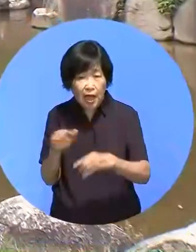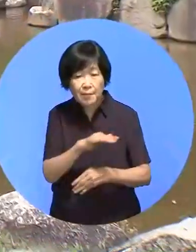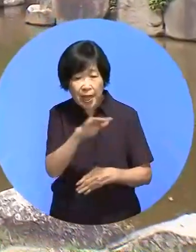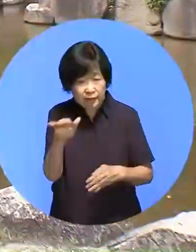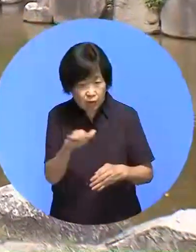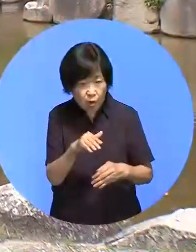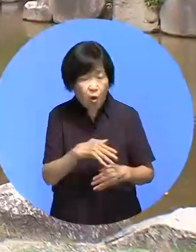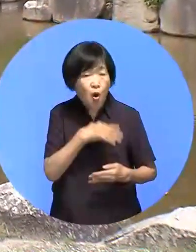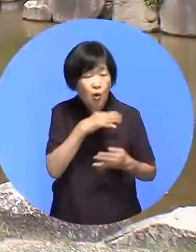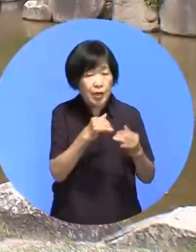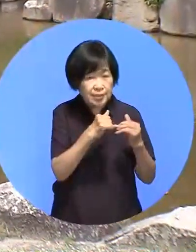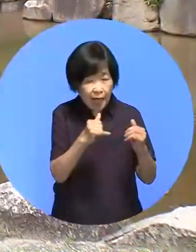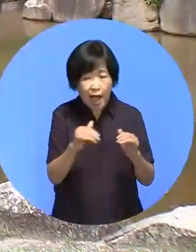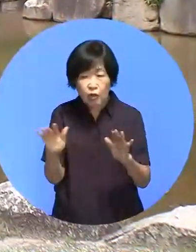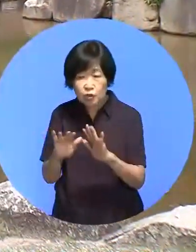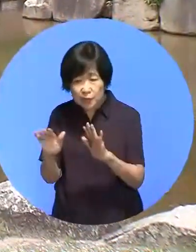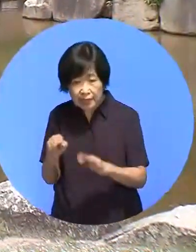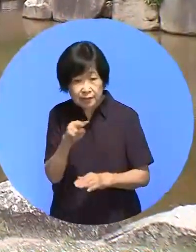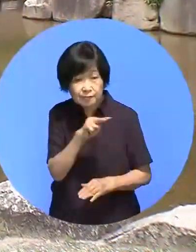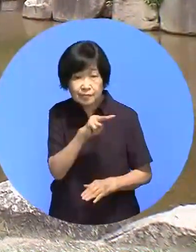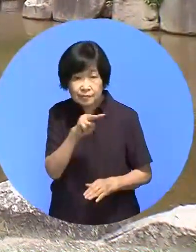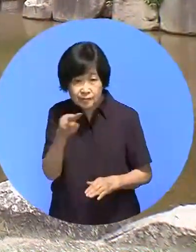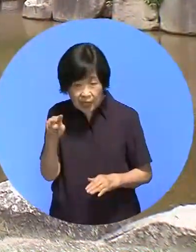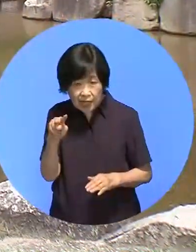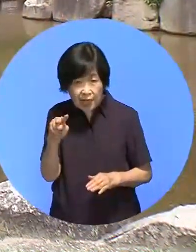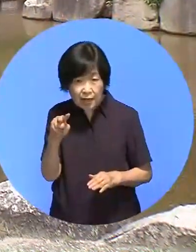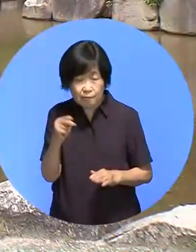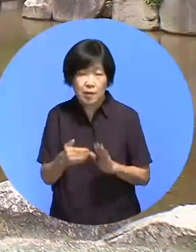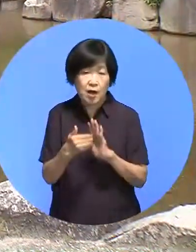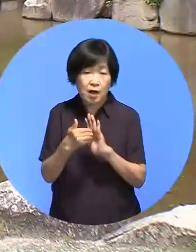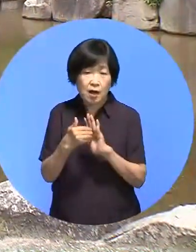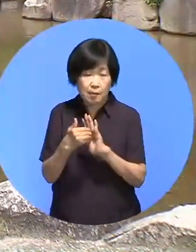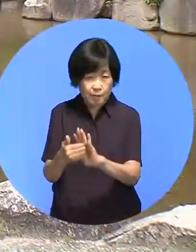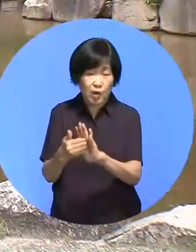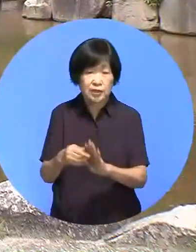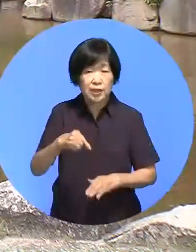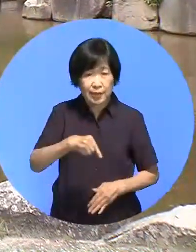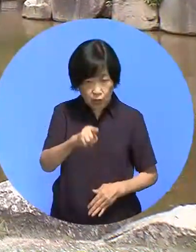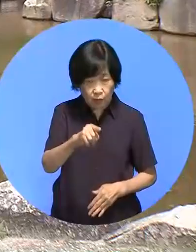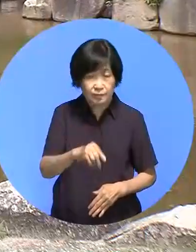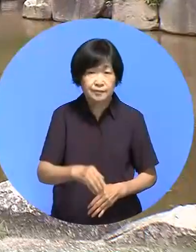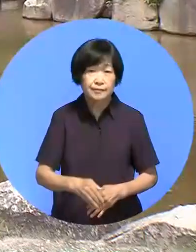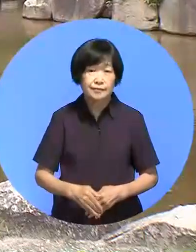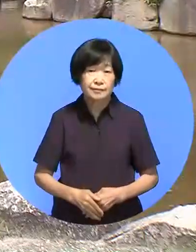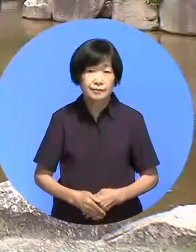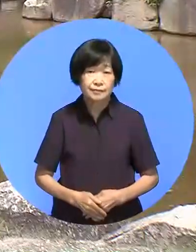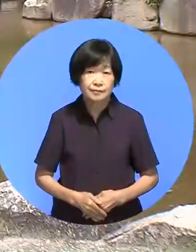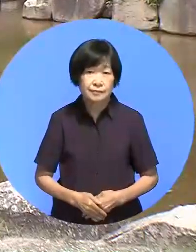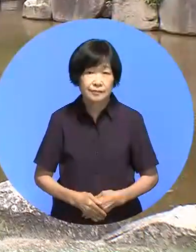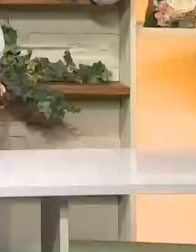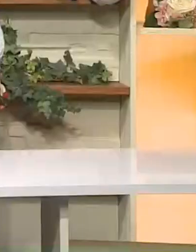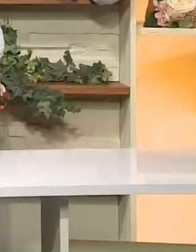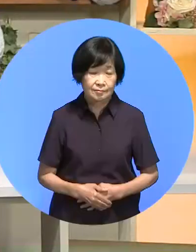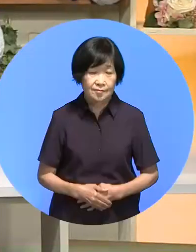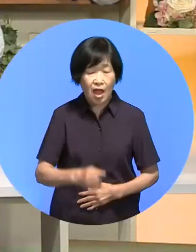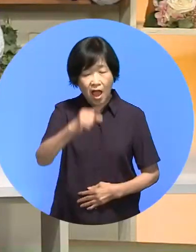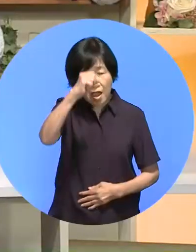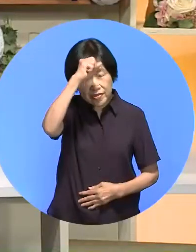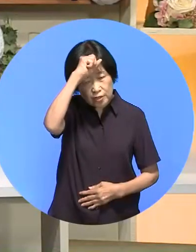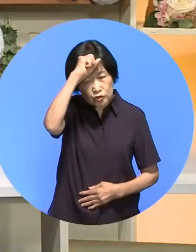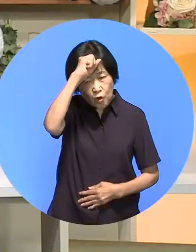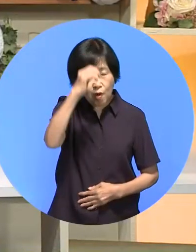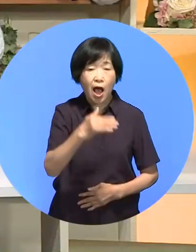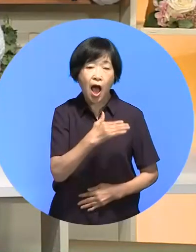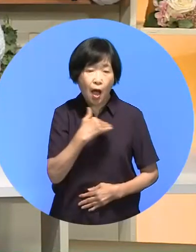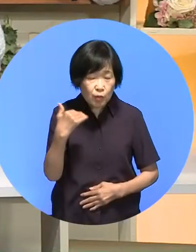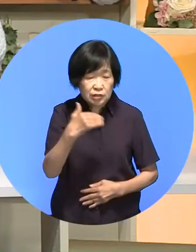の方や子どもたちの環境にも気を配りながら熱中症予防を心がけましょう。 熱中